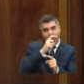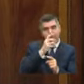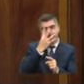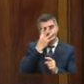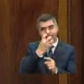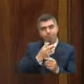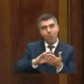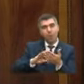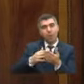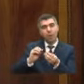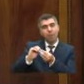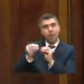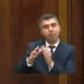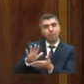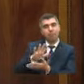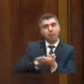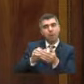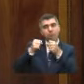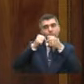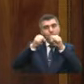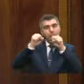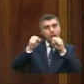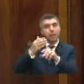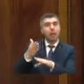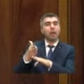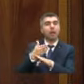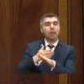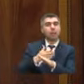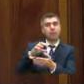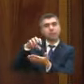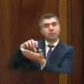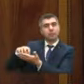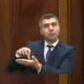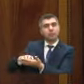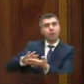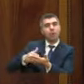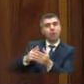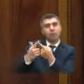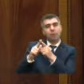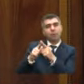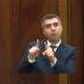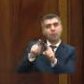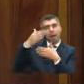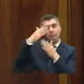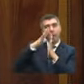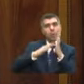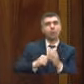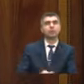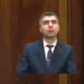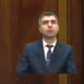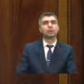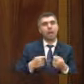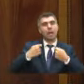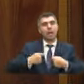التي جسدتها حركات احتجاجية في مناطق مختلفة من وطننا. سيد